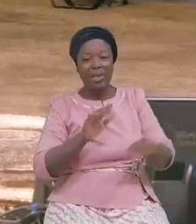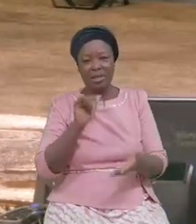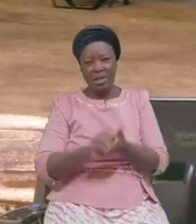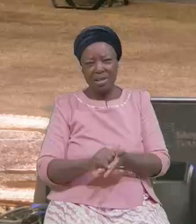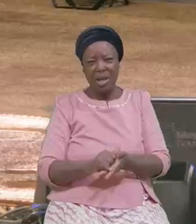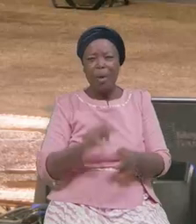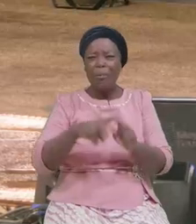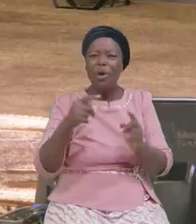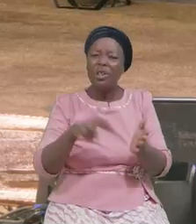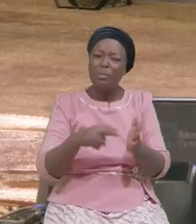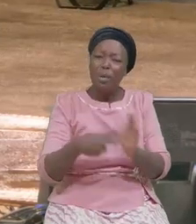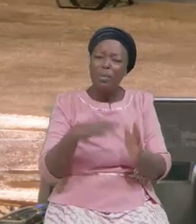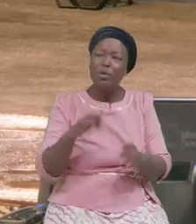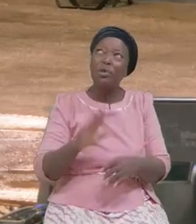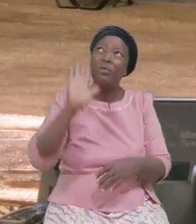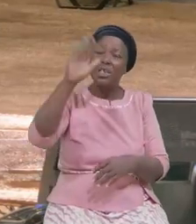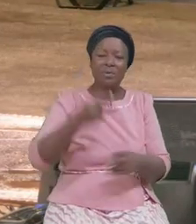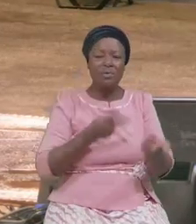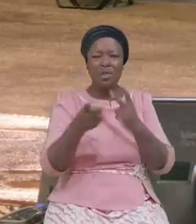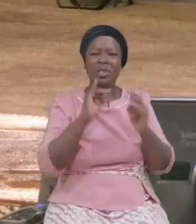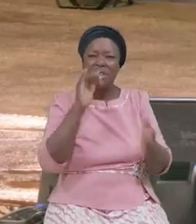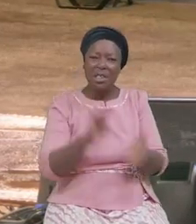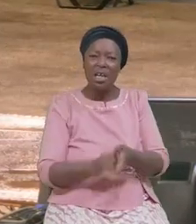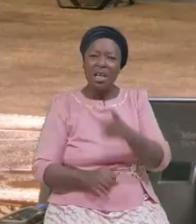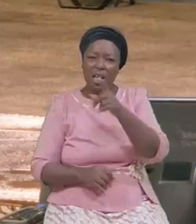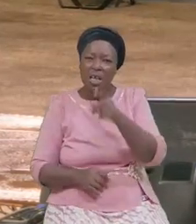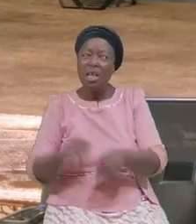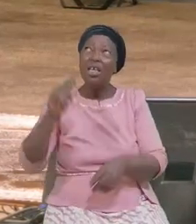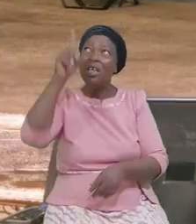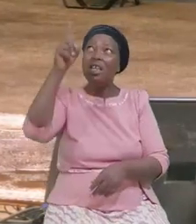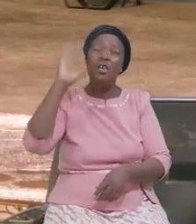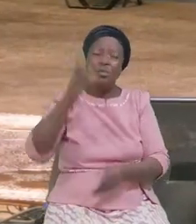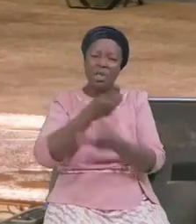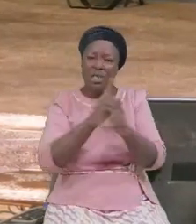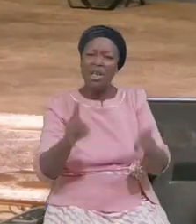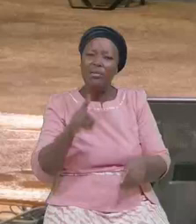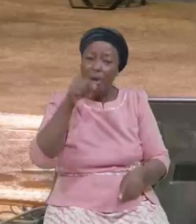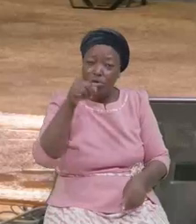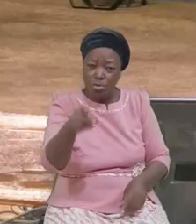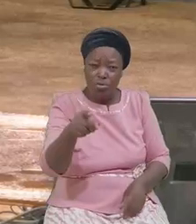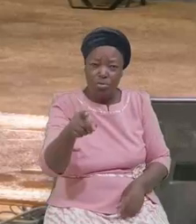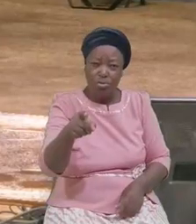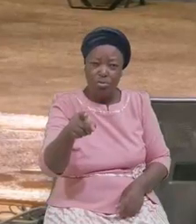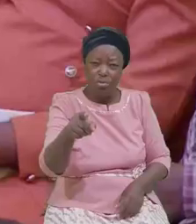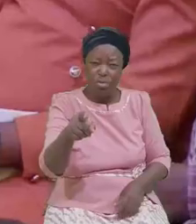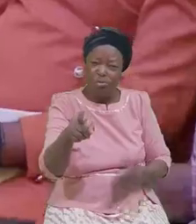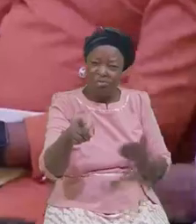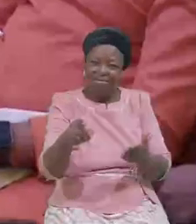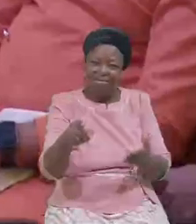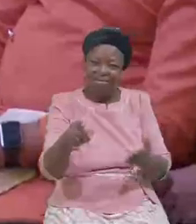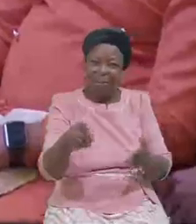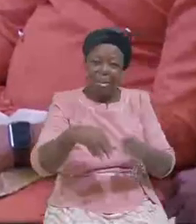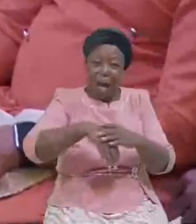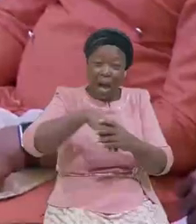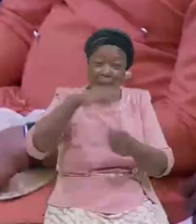de la visitation, c'est que il puisse nous délivrer. Il puisse te délivrer, toi. Je dis toi. Il va